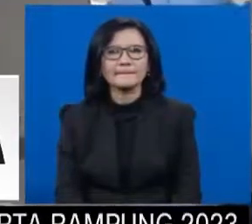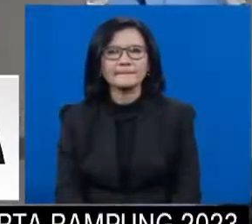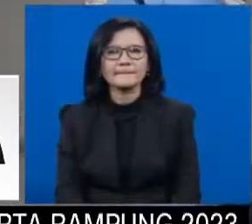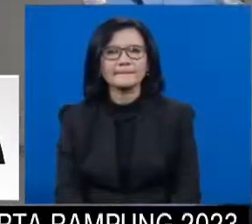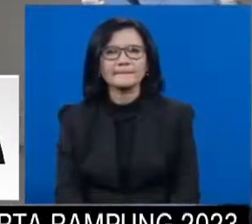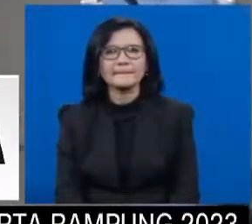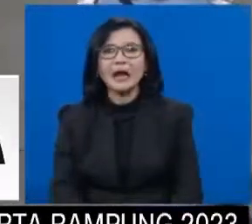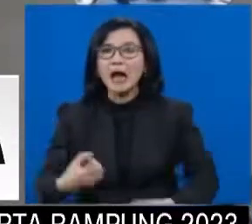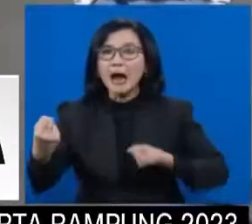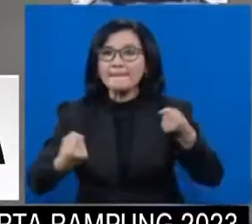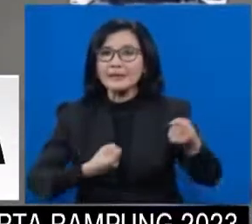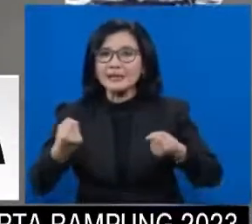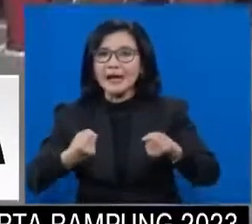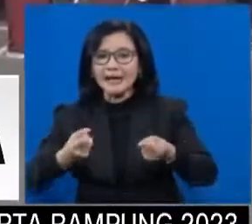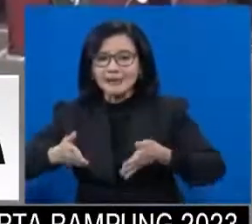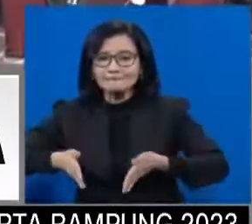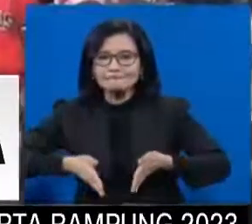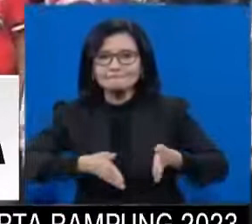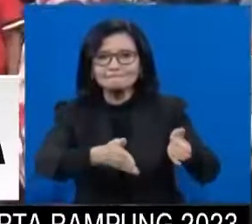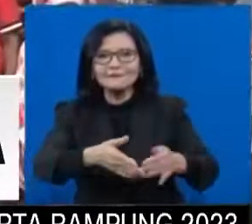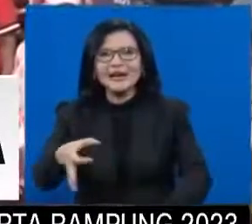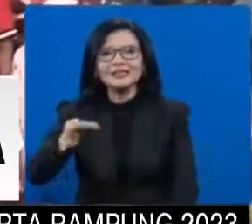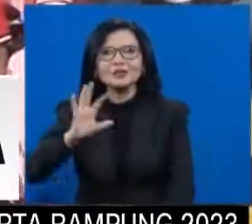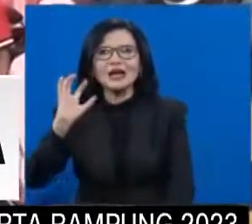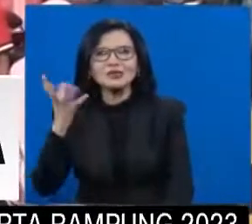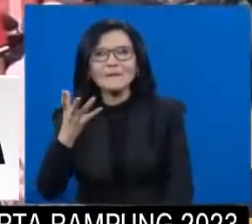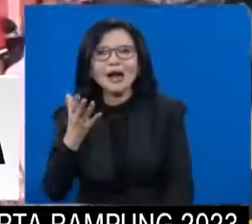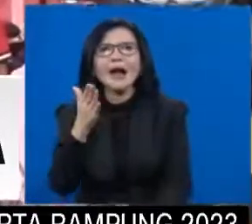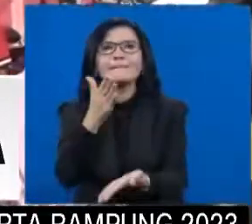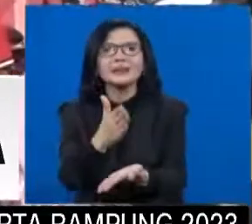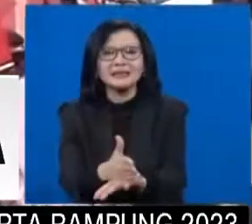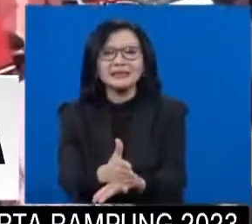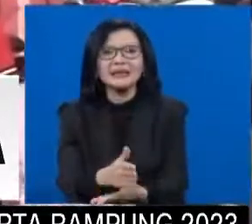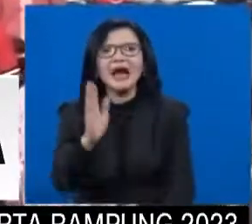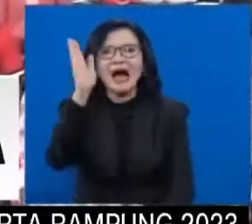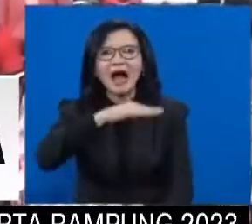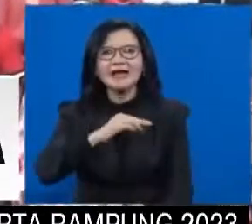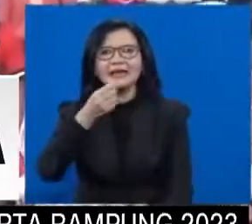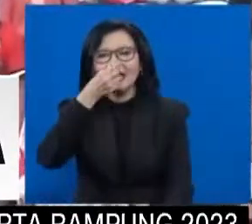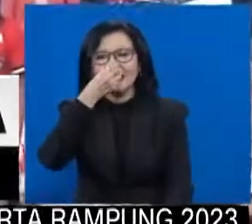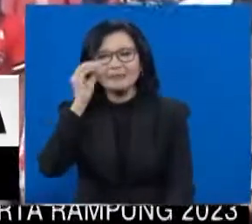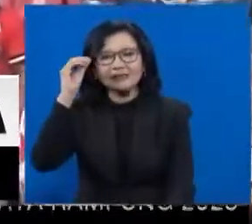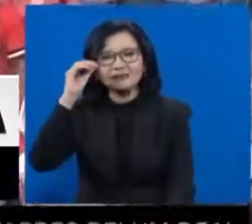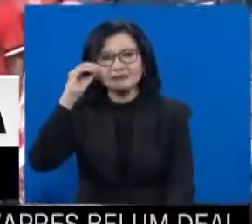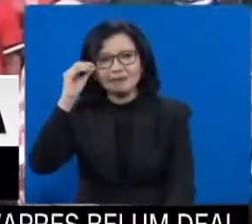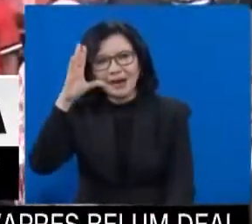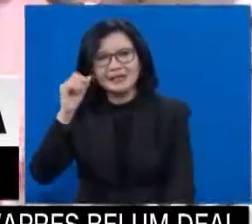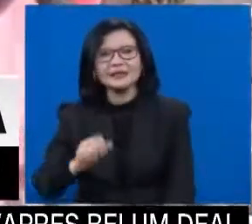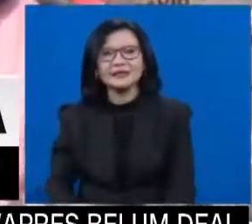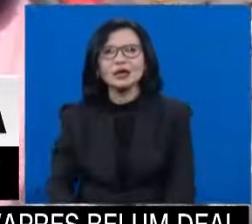Sejumlah pengendara yang melintas di Simpang 4 di Jombang, Jawa Timur berhenti sejenak pada Kamis pagi untuk mengikuti upacara Hari